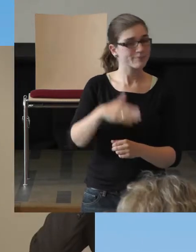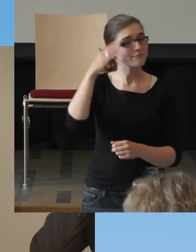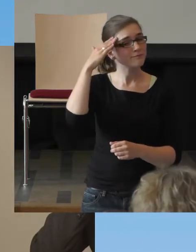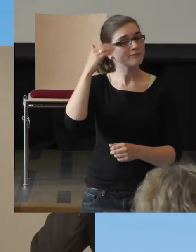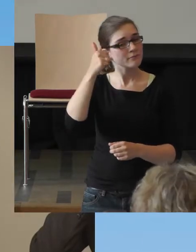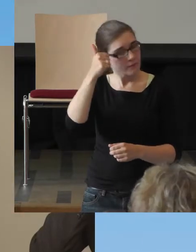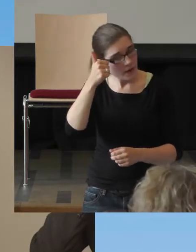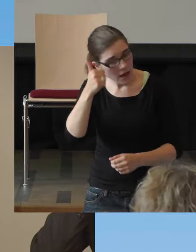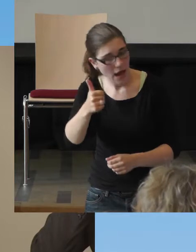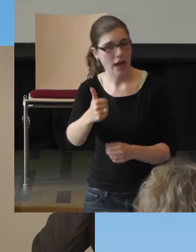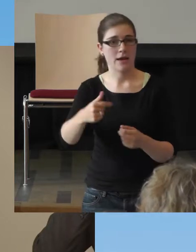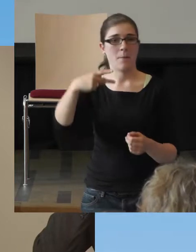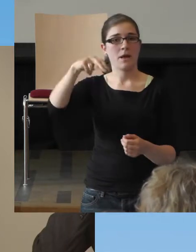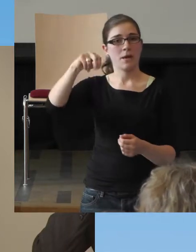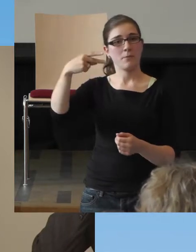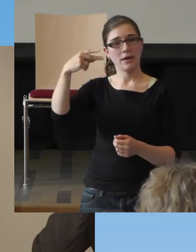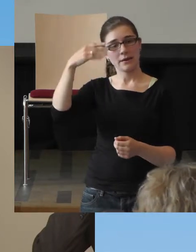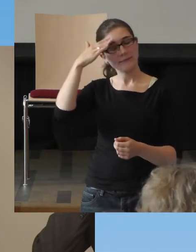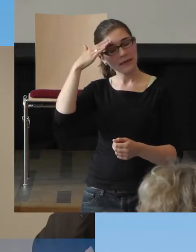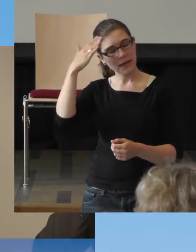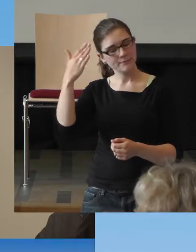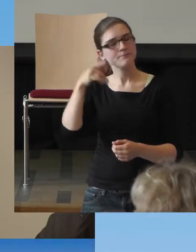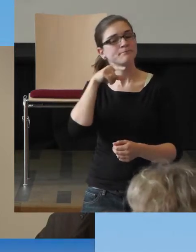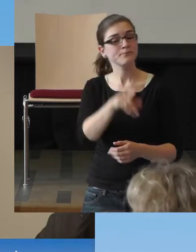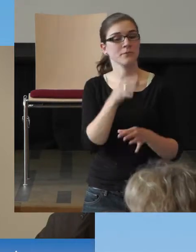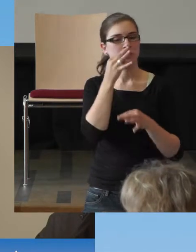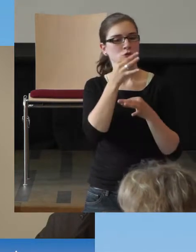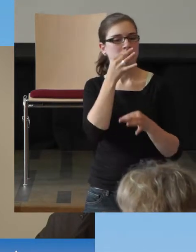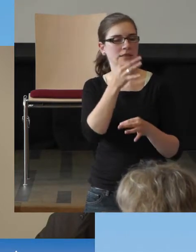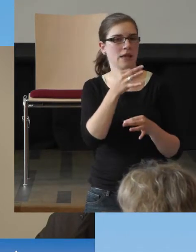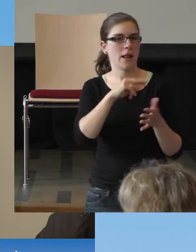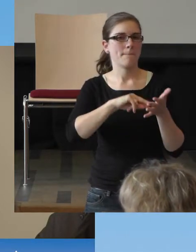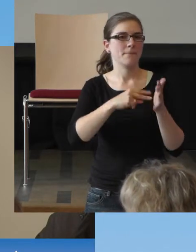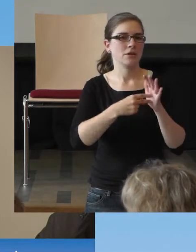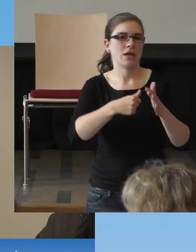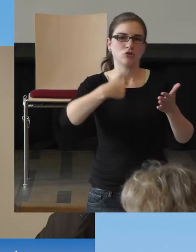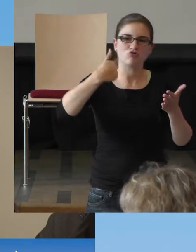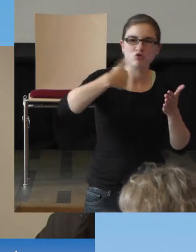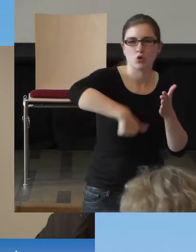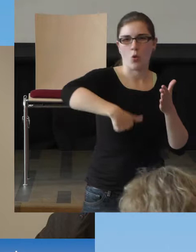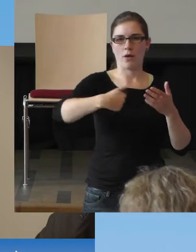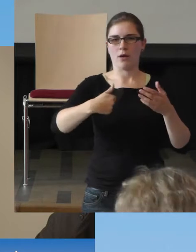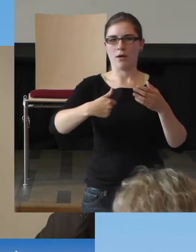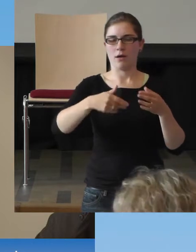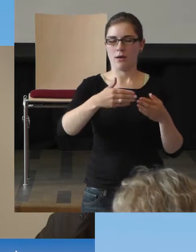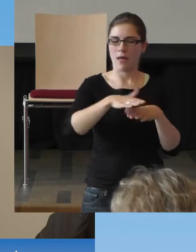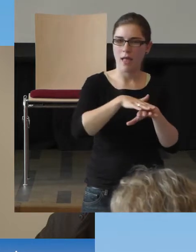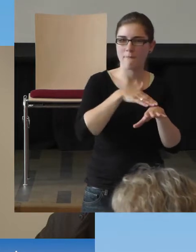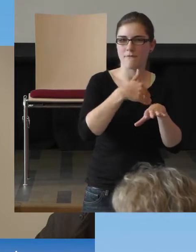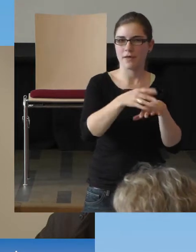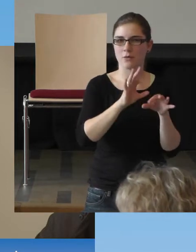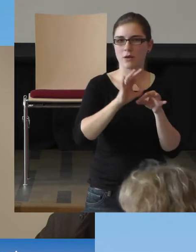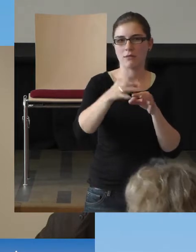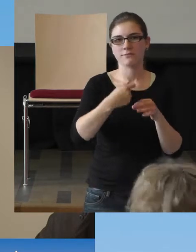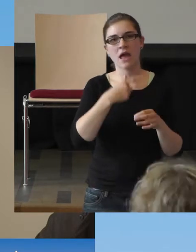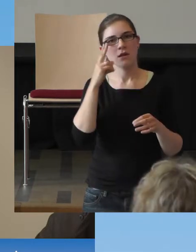Polyneuropathien ist wirklich eine, die unter einer besonderen mechanischen Druckempfindlichkeit leitet. Die hat einen ganz langen Namen,